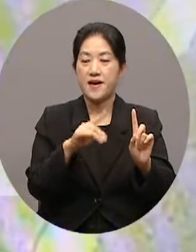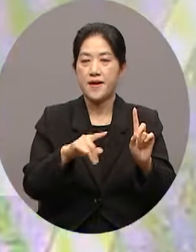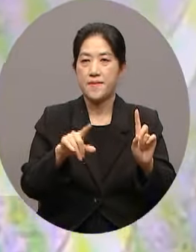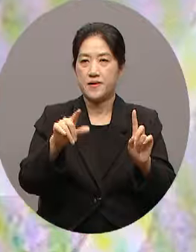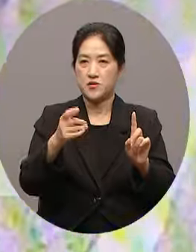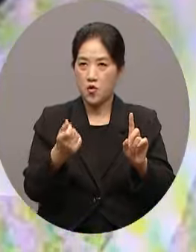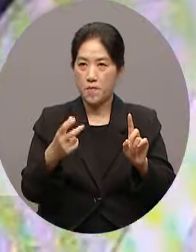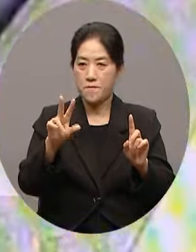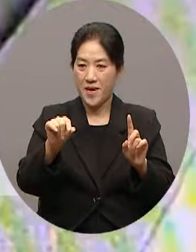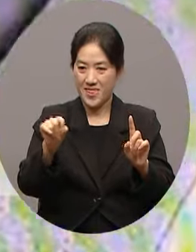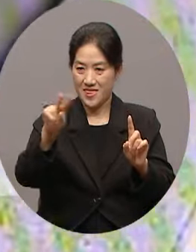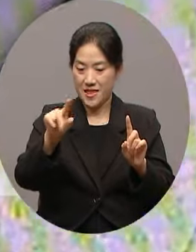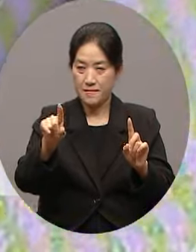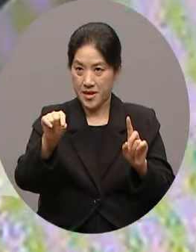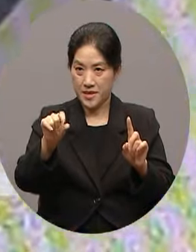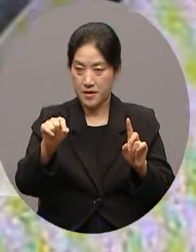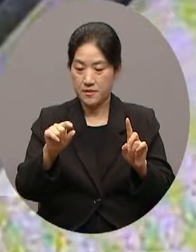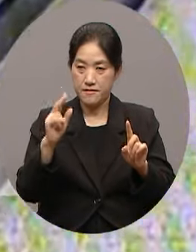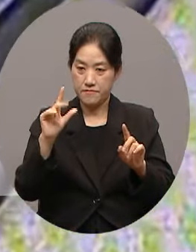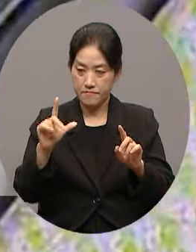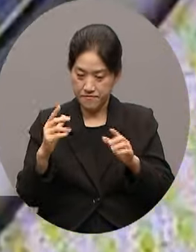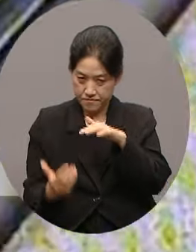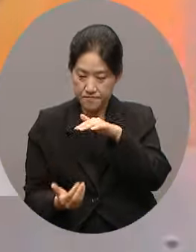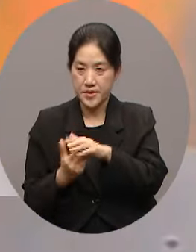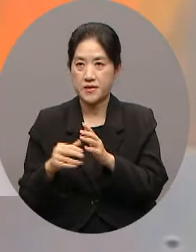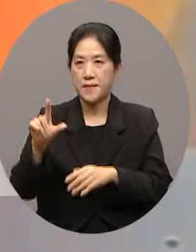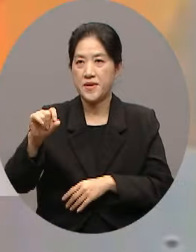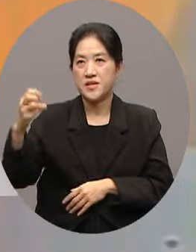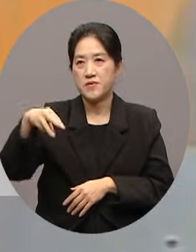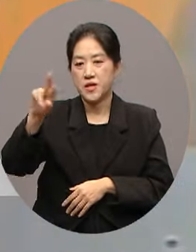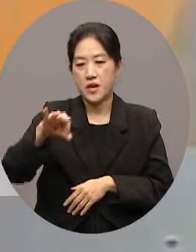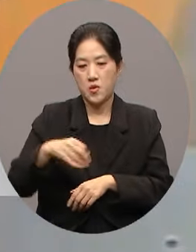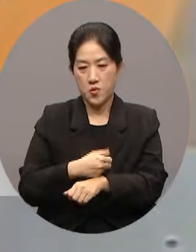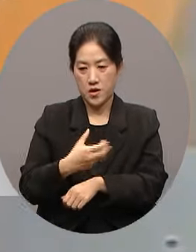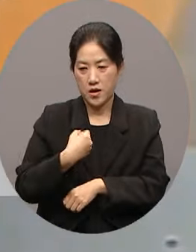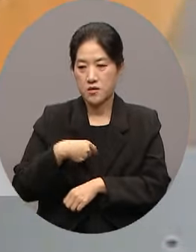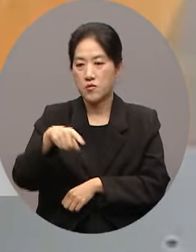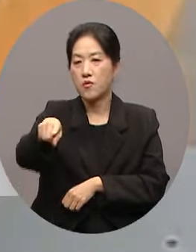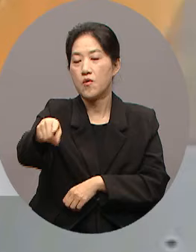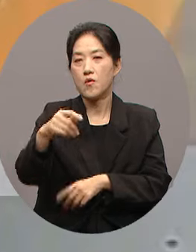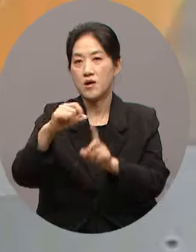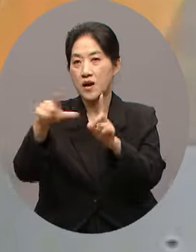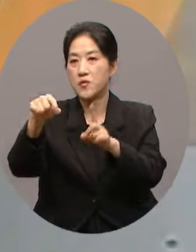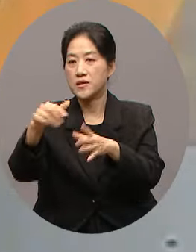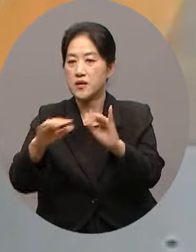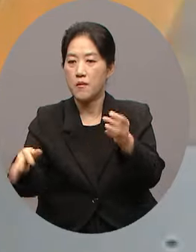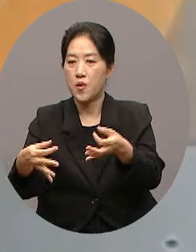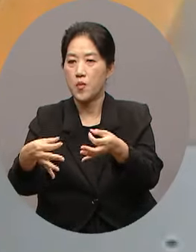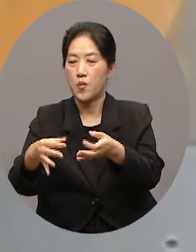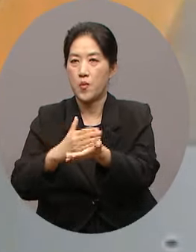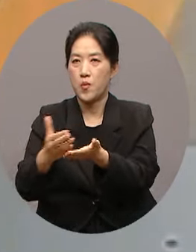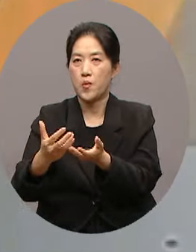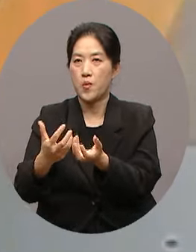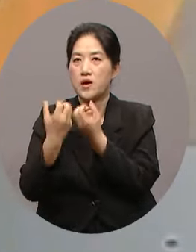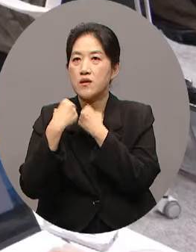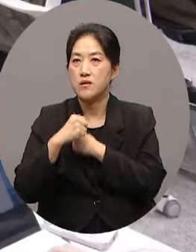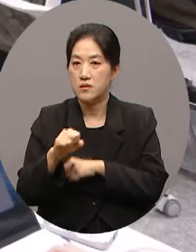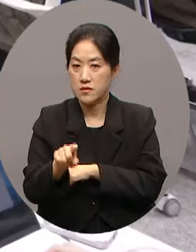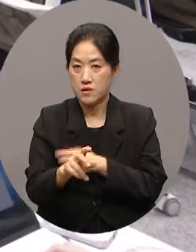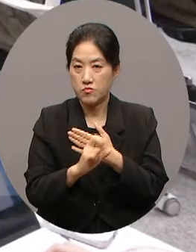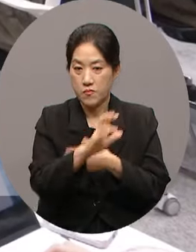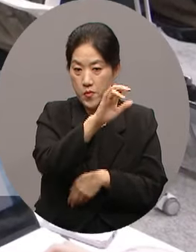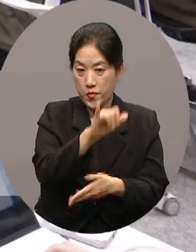달러에서 만는 13천 달러의 수수료를 받아 해외 현지 브로커와 나눠가진 것으로 조사됐습니다 이렇게 들어온